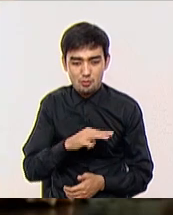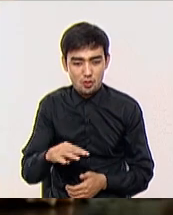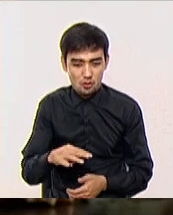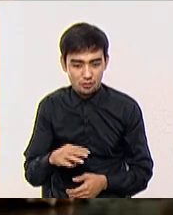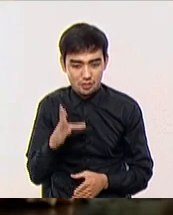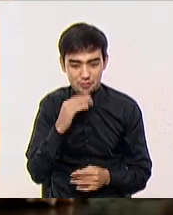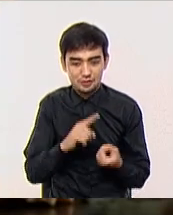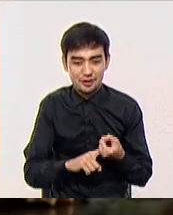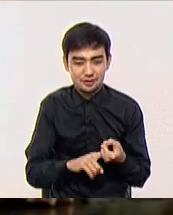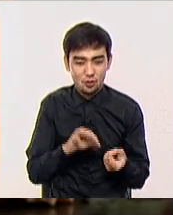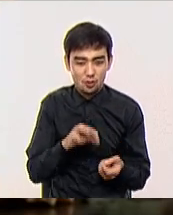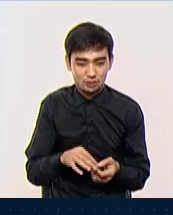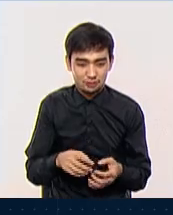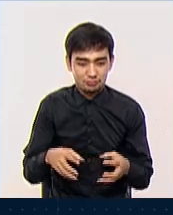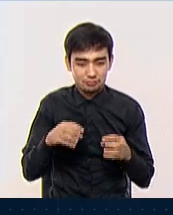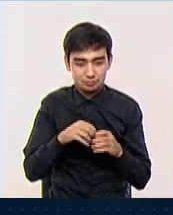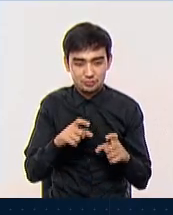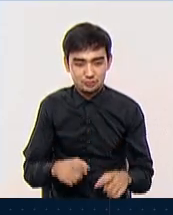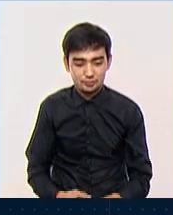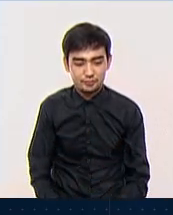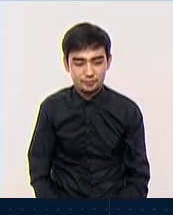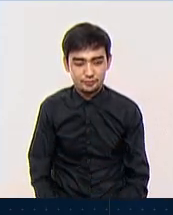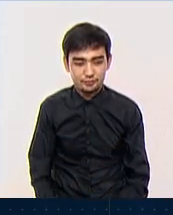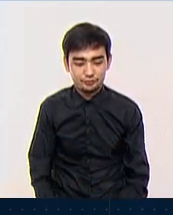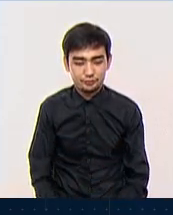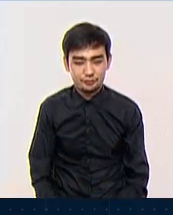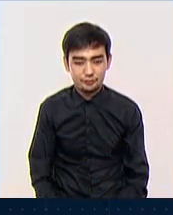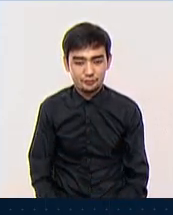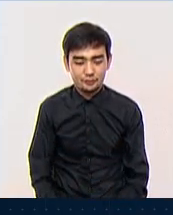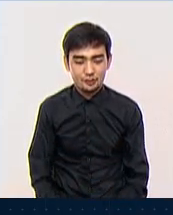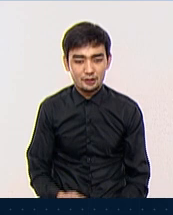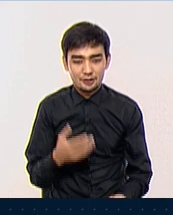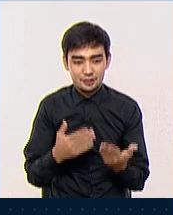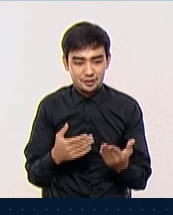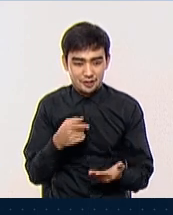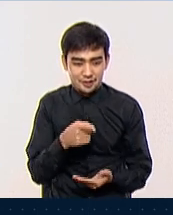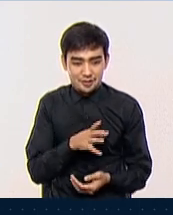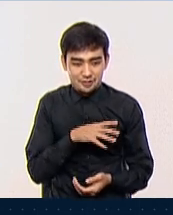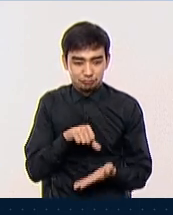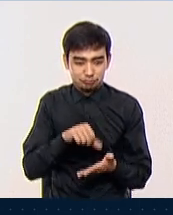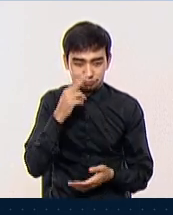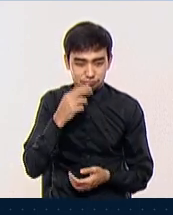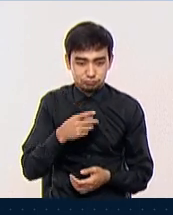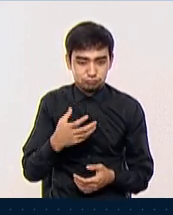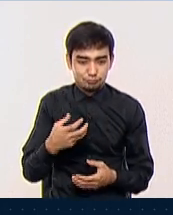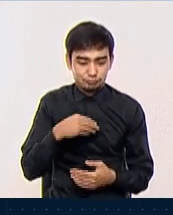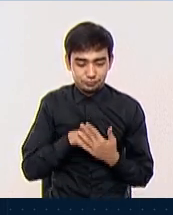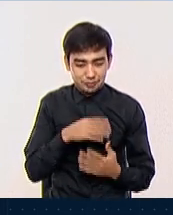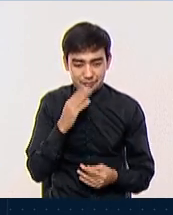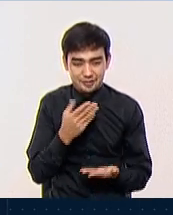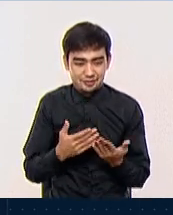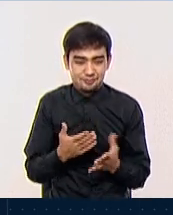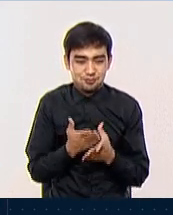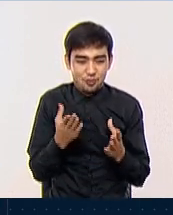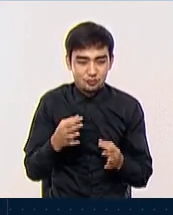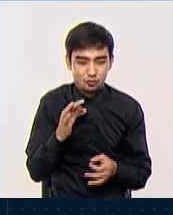300 000 000, в зависимости от масштаба. Если это восстановление идет, то это одна цена. Если он полностью с нуля поднимается,